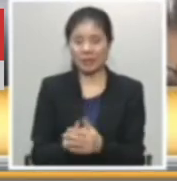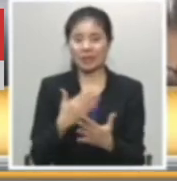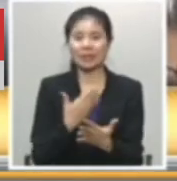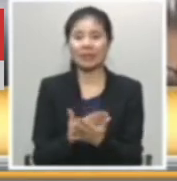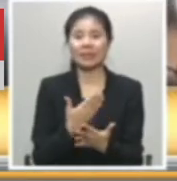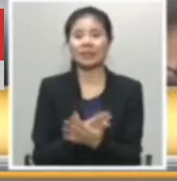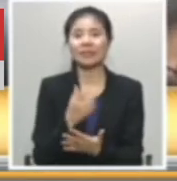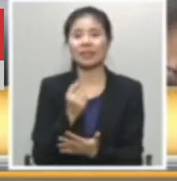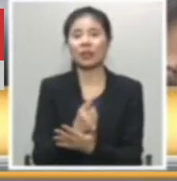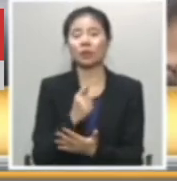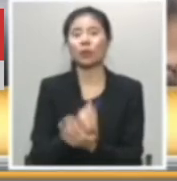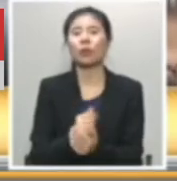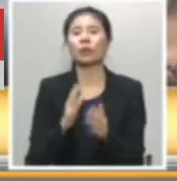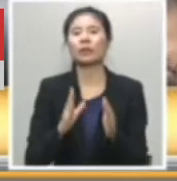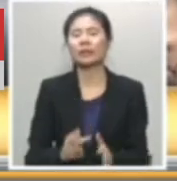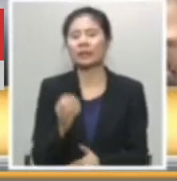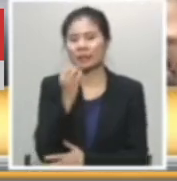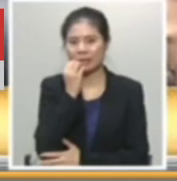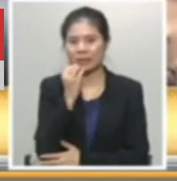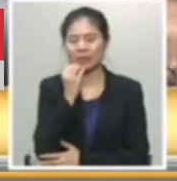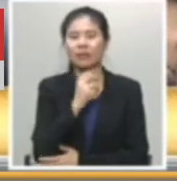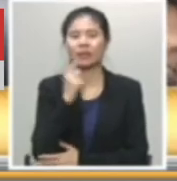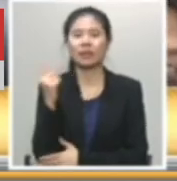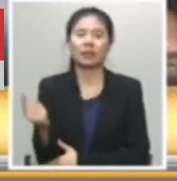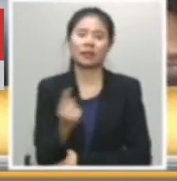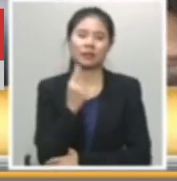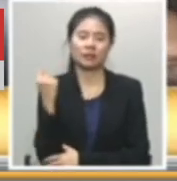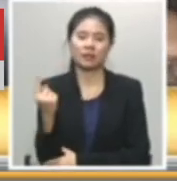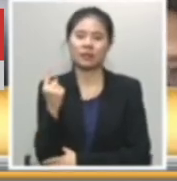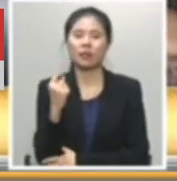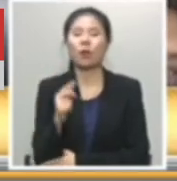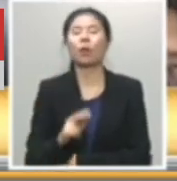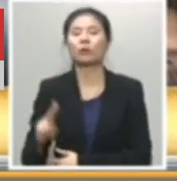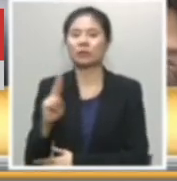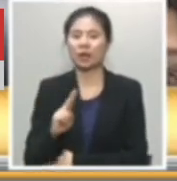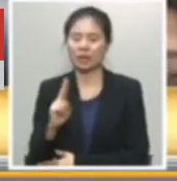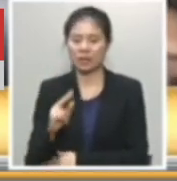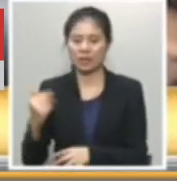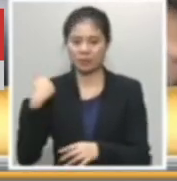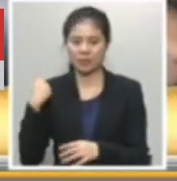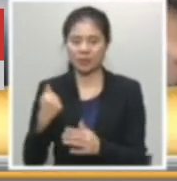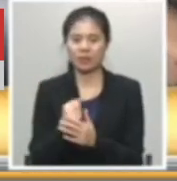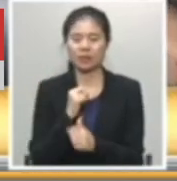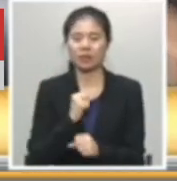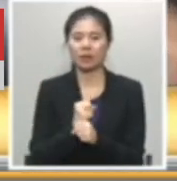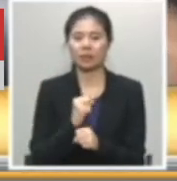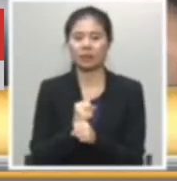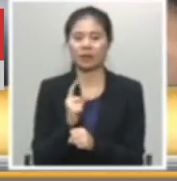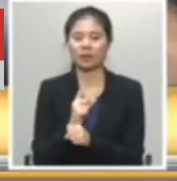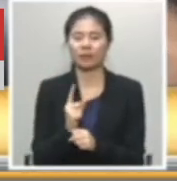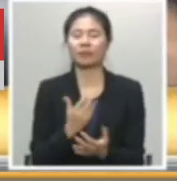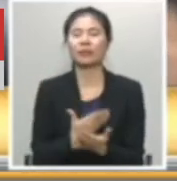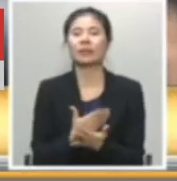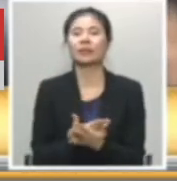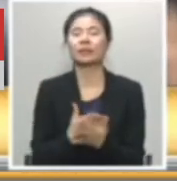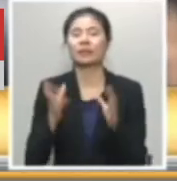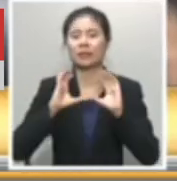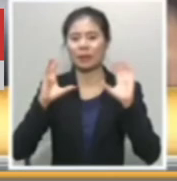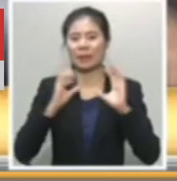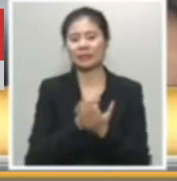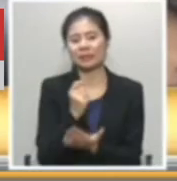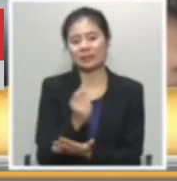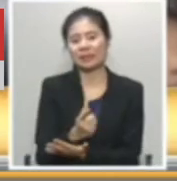ช้ผมพูดสั้นๆและกันเวลาเดี๋ยวจะไปรบกวนของคนอื่นเยอะสรุปสั้นๆง่ายๆครับมันไม่ได้ผ